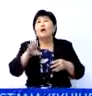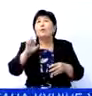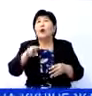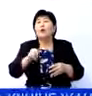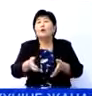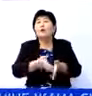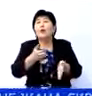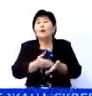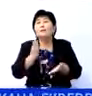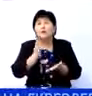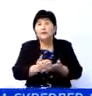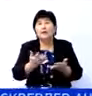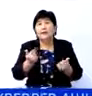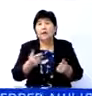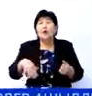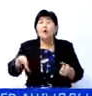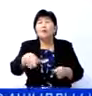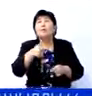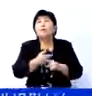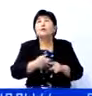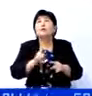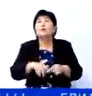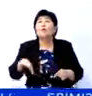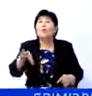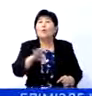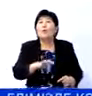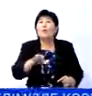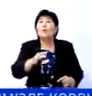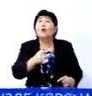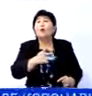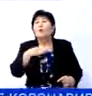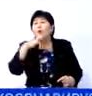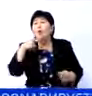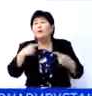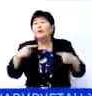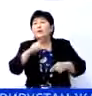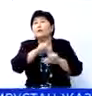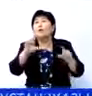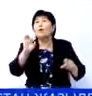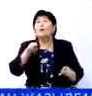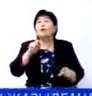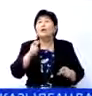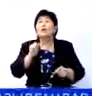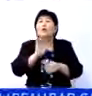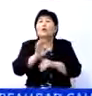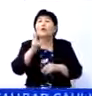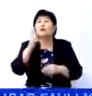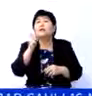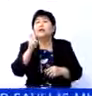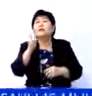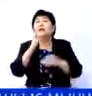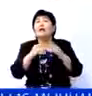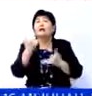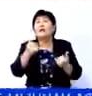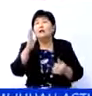тудырып отырған жасырын емес. Өңір басшысы осы орайда облыстық көпбейінді аурухана жанынан оттегі өндіретін цех салынатынын айтты.